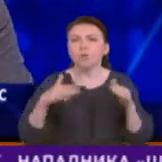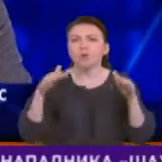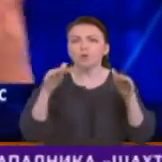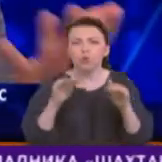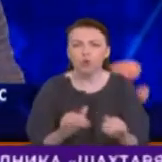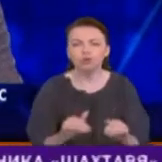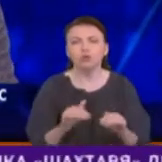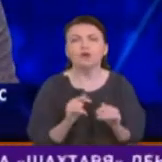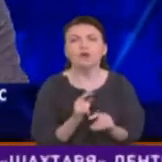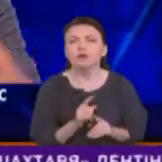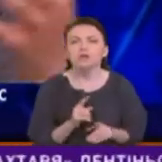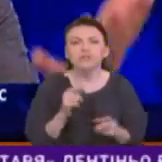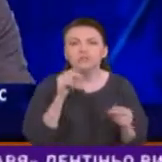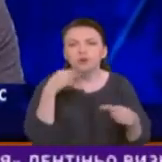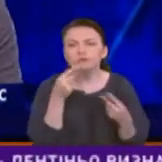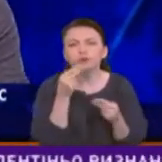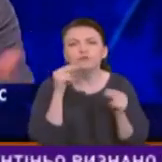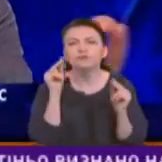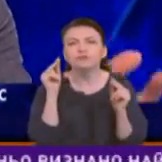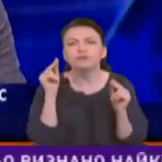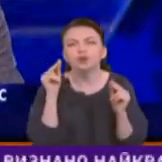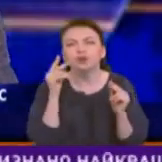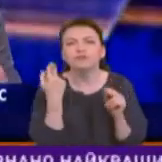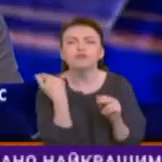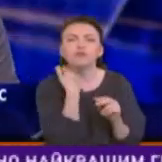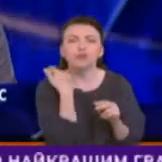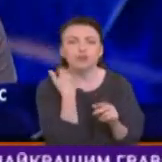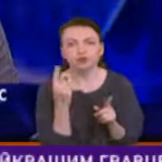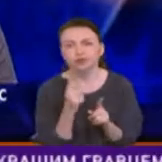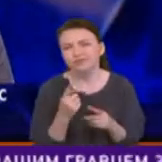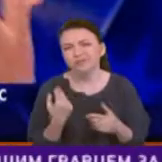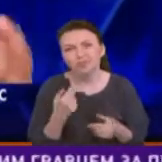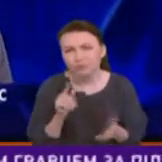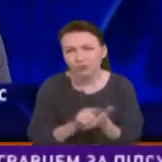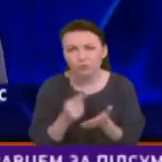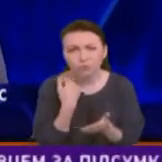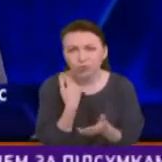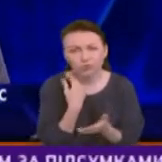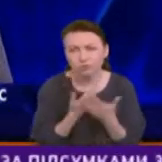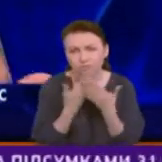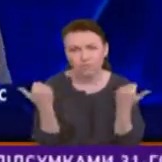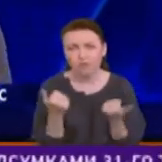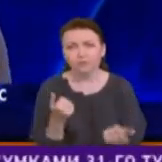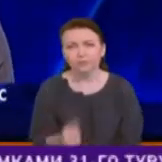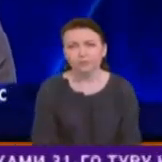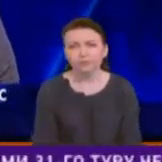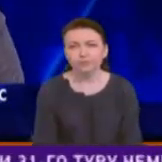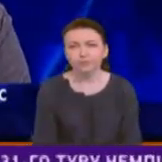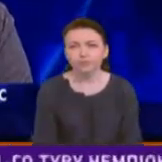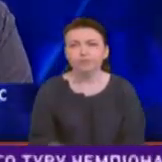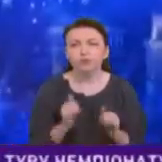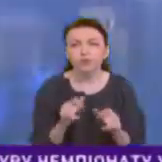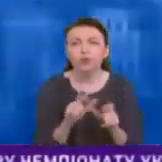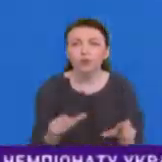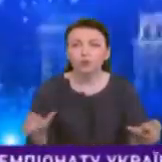що він після цього йому винен щось навік, бо церковне життя, воно не для людини, не для патріарха і не для митрополита, воно для